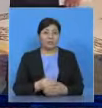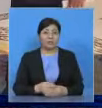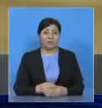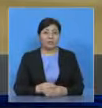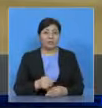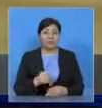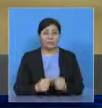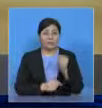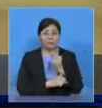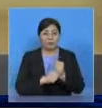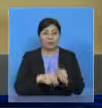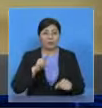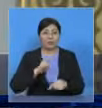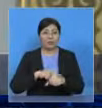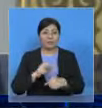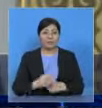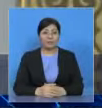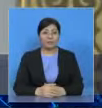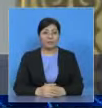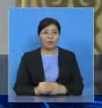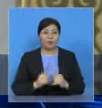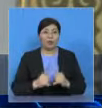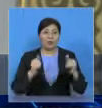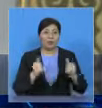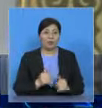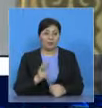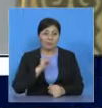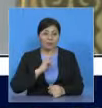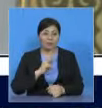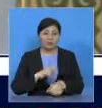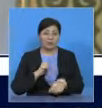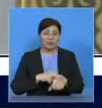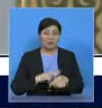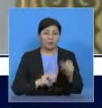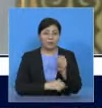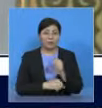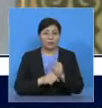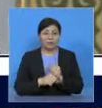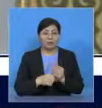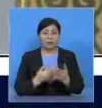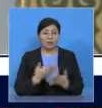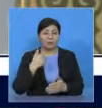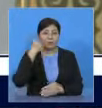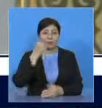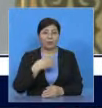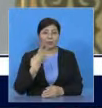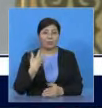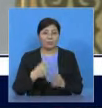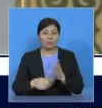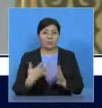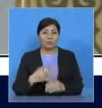защита сотрудников полиции. Увеличилась оплата труда сотрудников патрульной полиции в прошлом году на